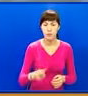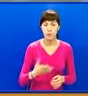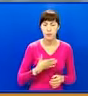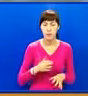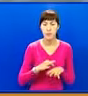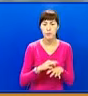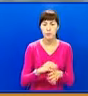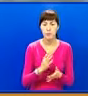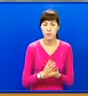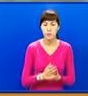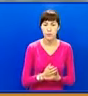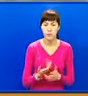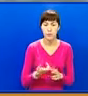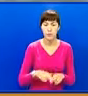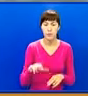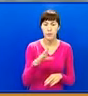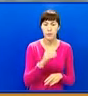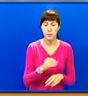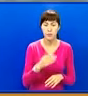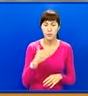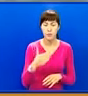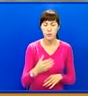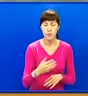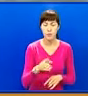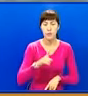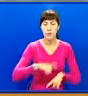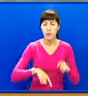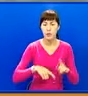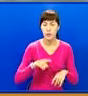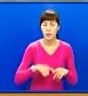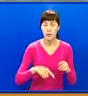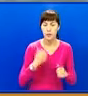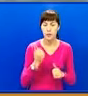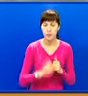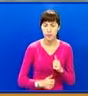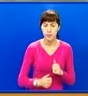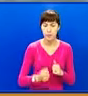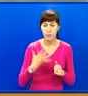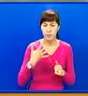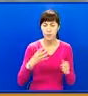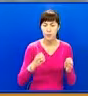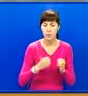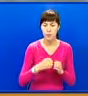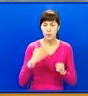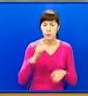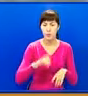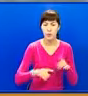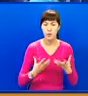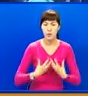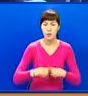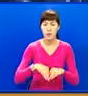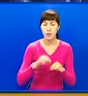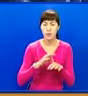бірге. Солардың барлығы өздерінің жақындарын, әрқайсысы 5-10 өздерінің жақын отбасыларына